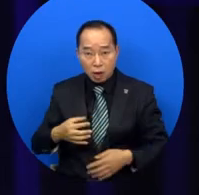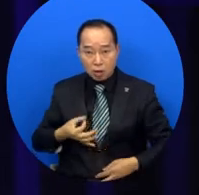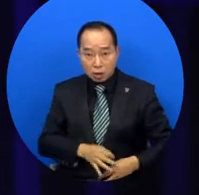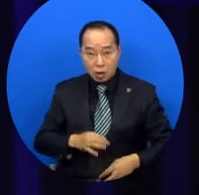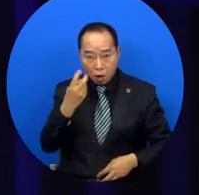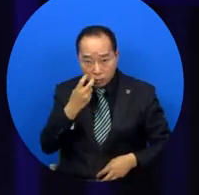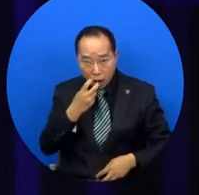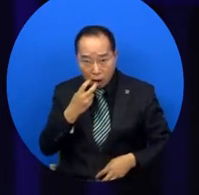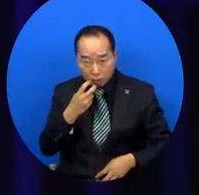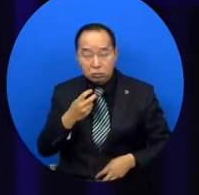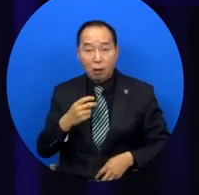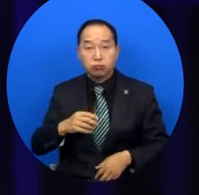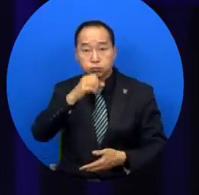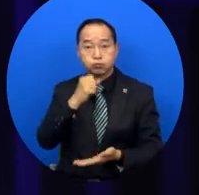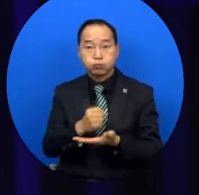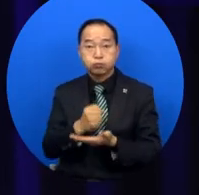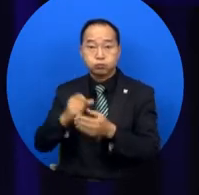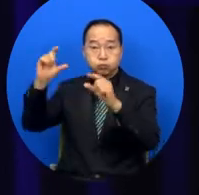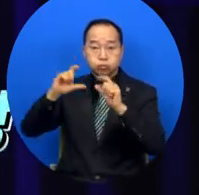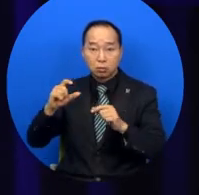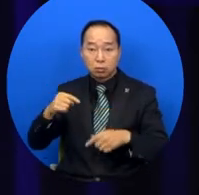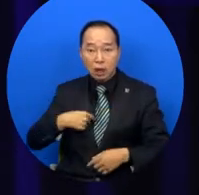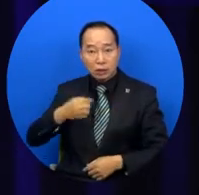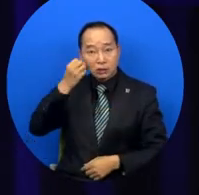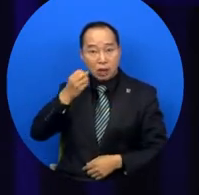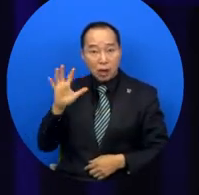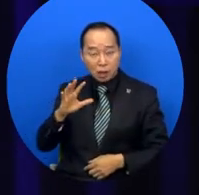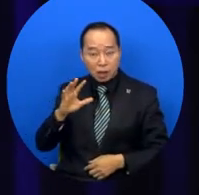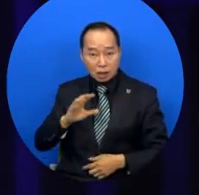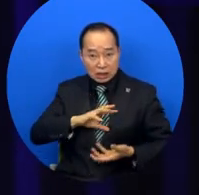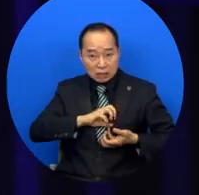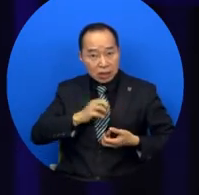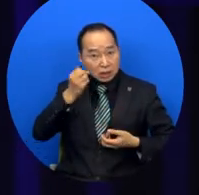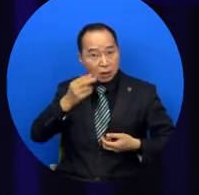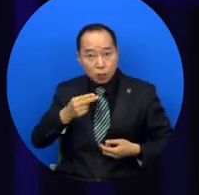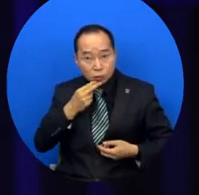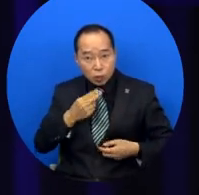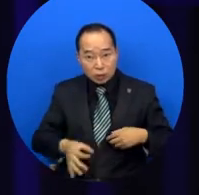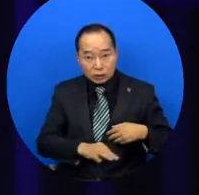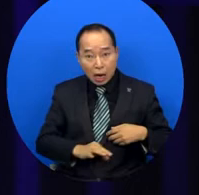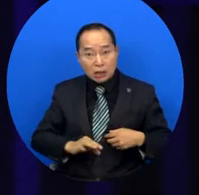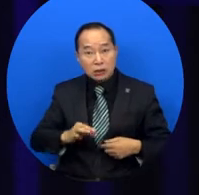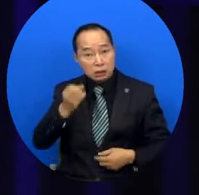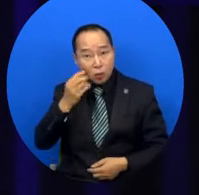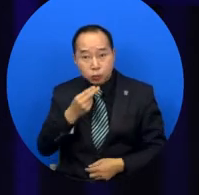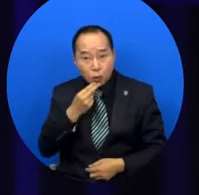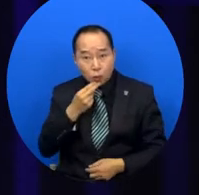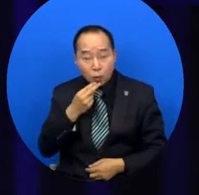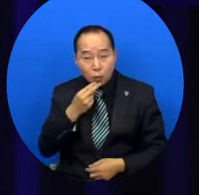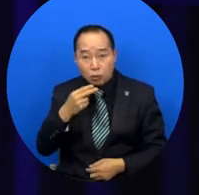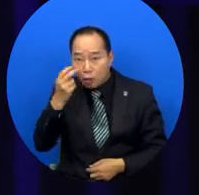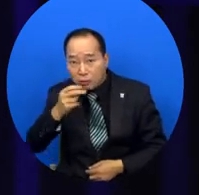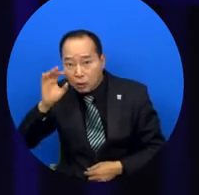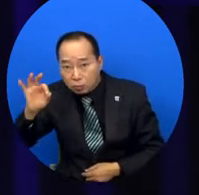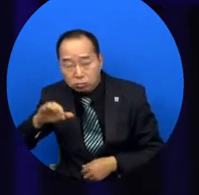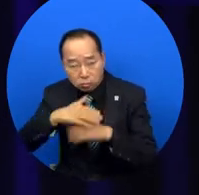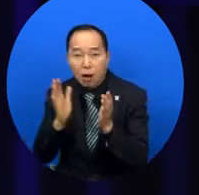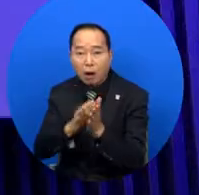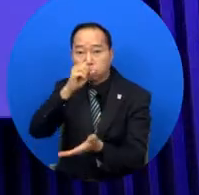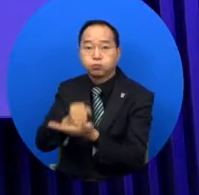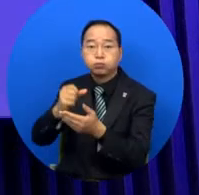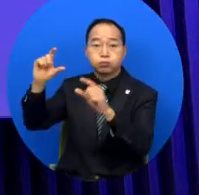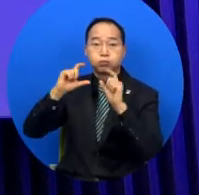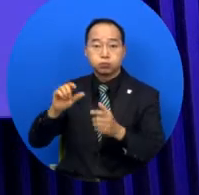거예요. 근데 장기 검사를 하면 다 정상이에요. 내가 이상한 거 아니죠. 심장이 이상한 거 아니죠. 장이 이상한 거 아닌